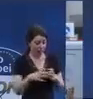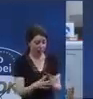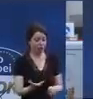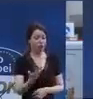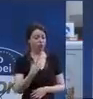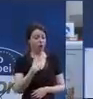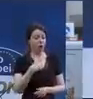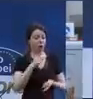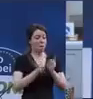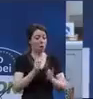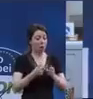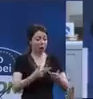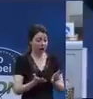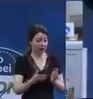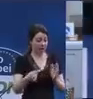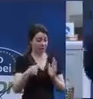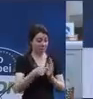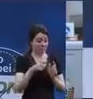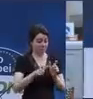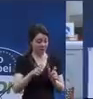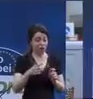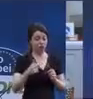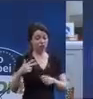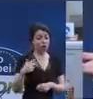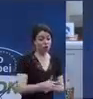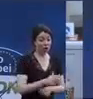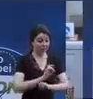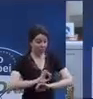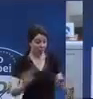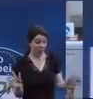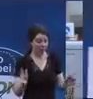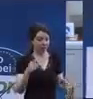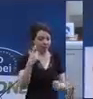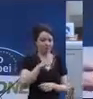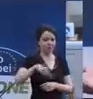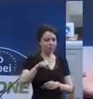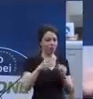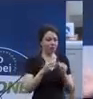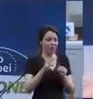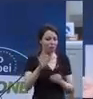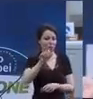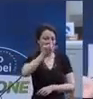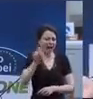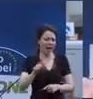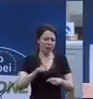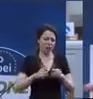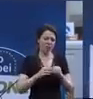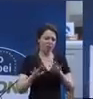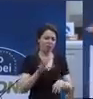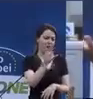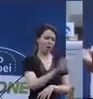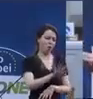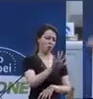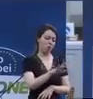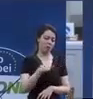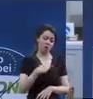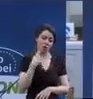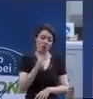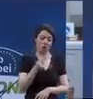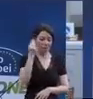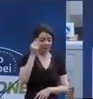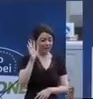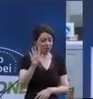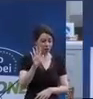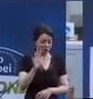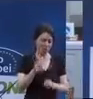Il Partito Popolare italiano i socialisti liberali perché perché hanno fatto l'Italia l'Europa signori e vi garantis che il loro pensiero